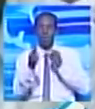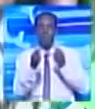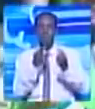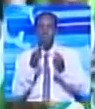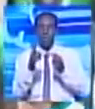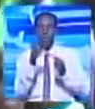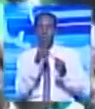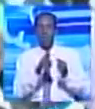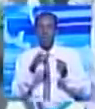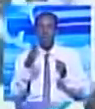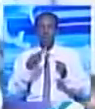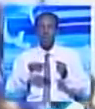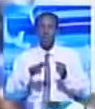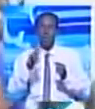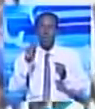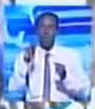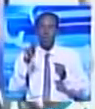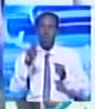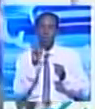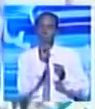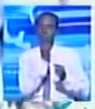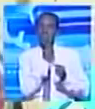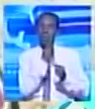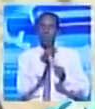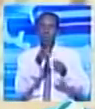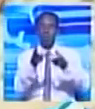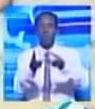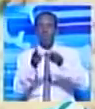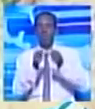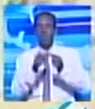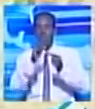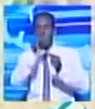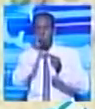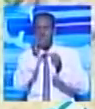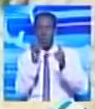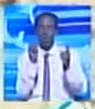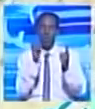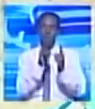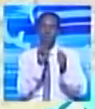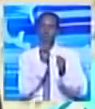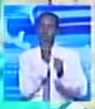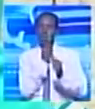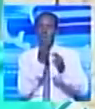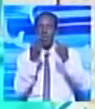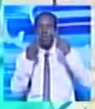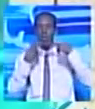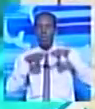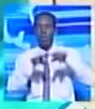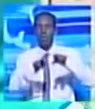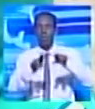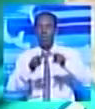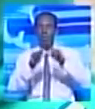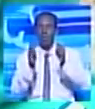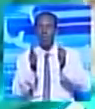entre la délégation et les parents d'élèves ont porté sur les difficultés que rencontrent les élèves sur la route de Médého et